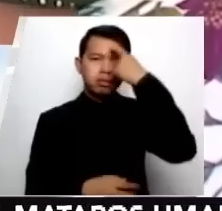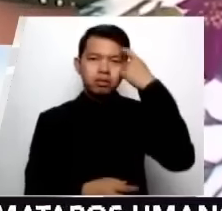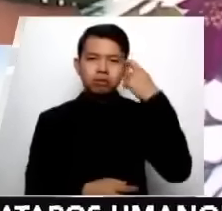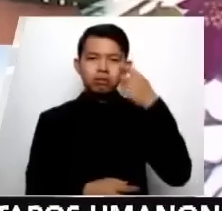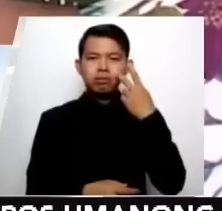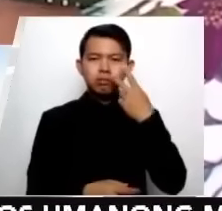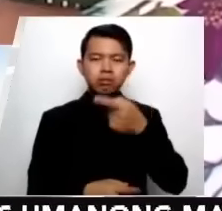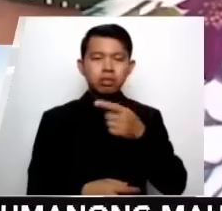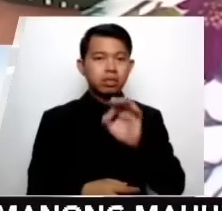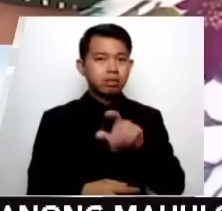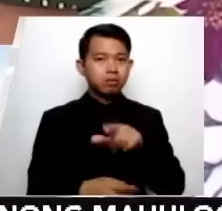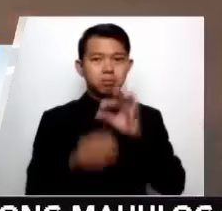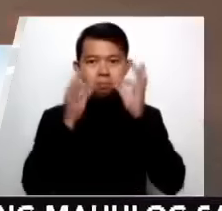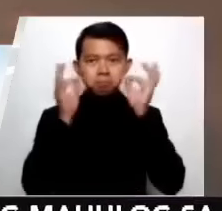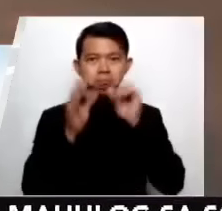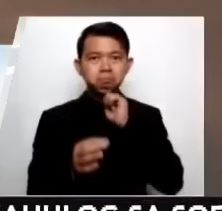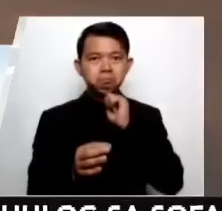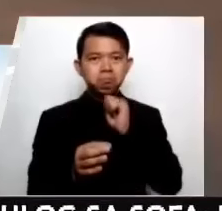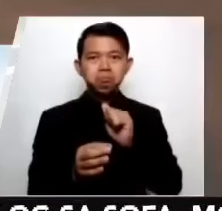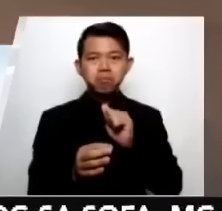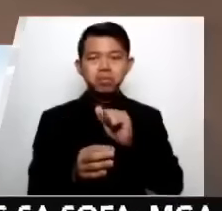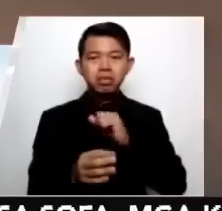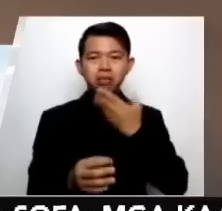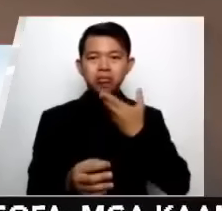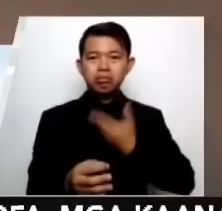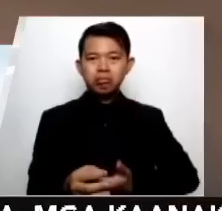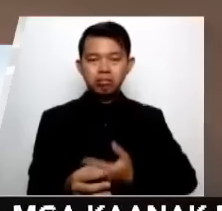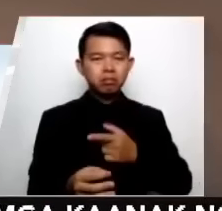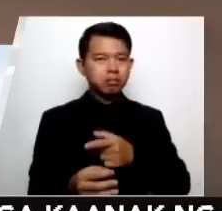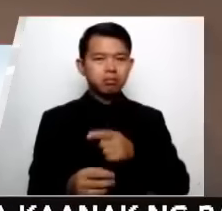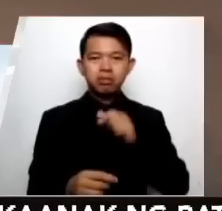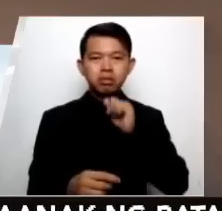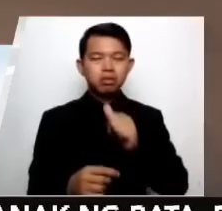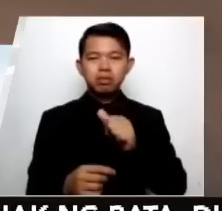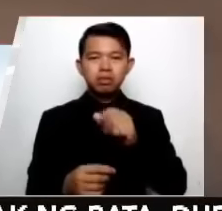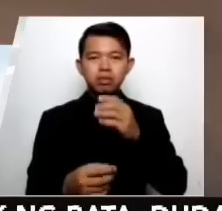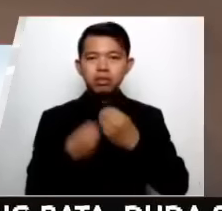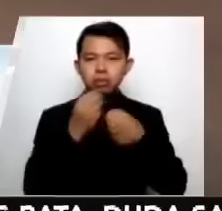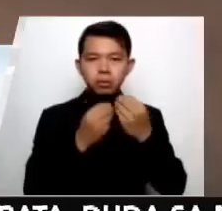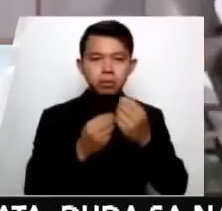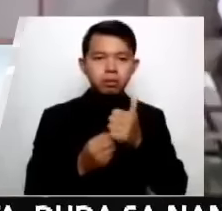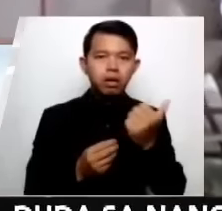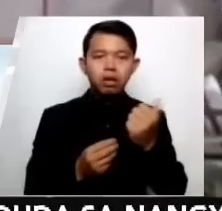cats. Nabutot balat na. Nakiusap siya sa barangay na kukunin ng mga pusa para dalhin sa